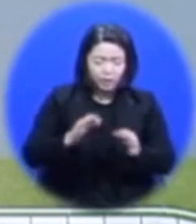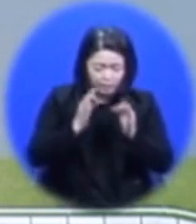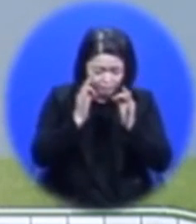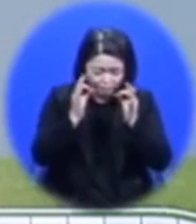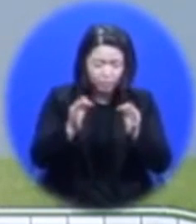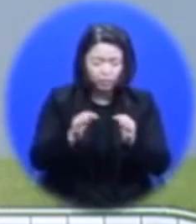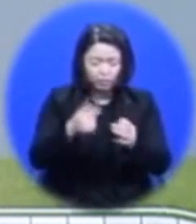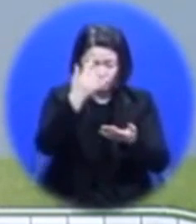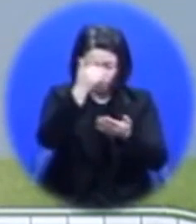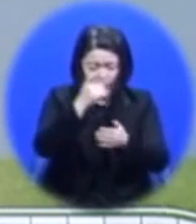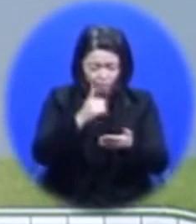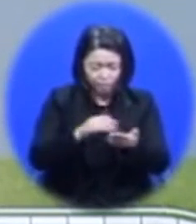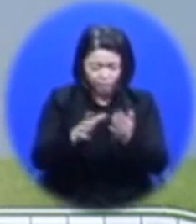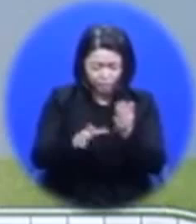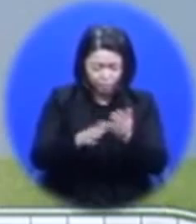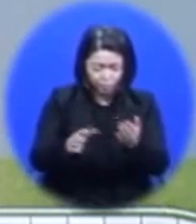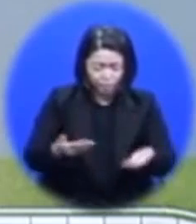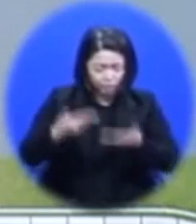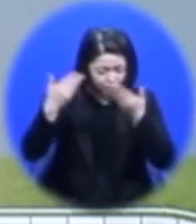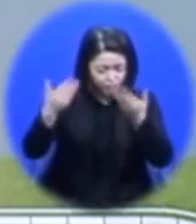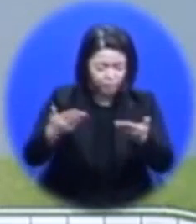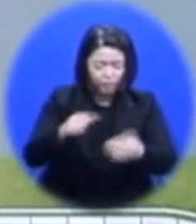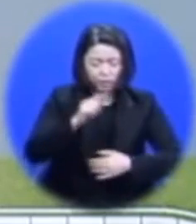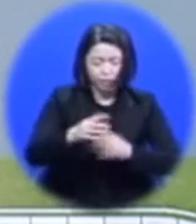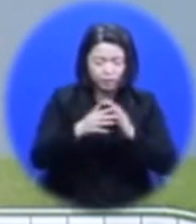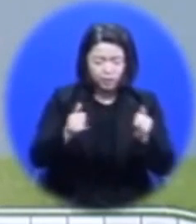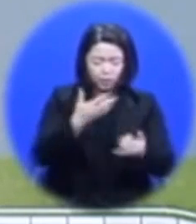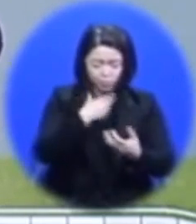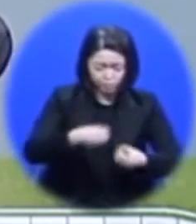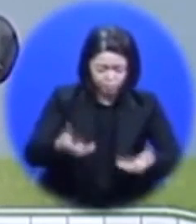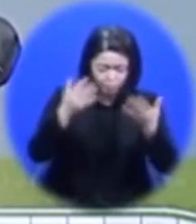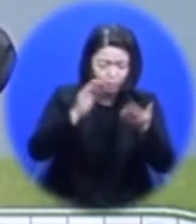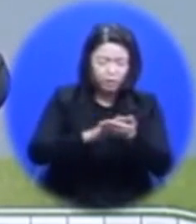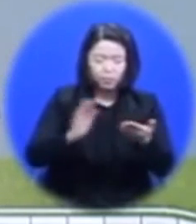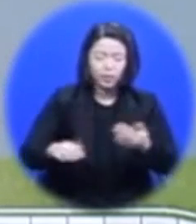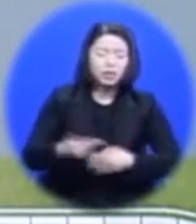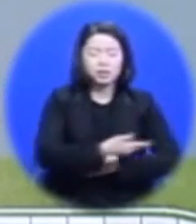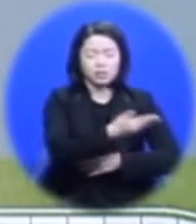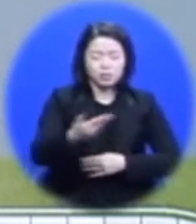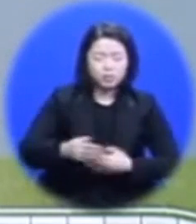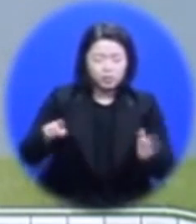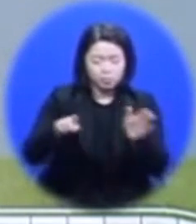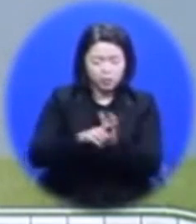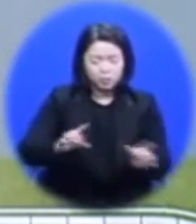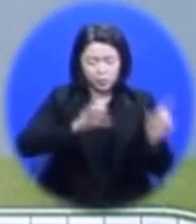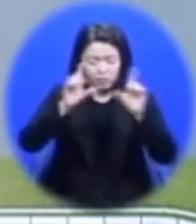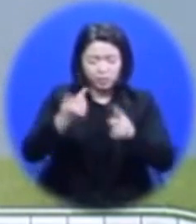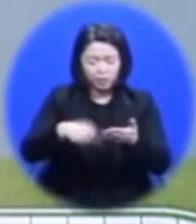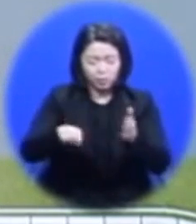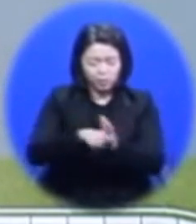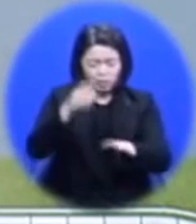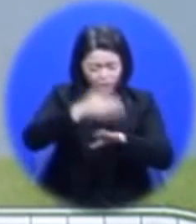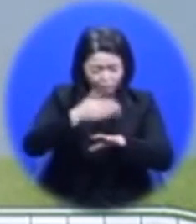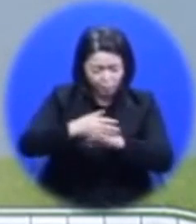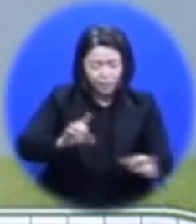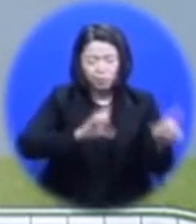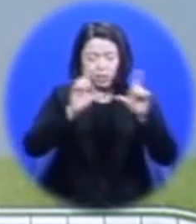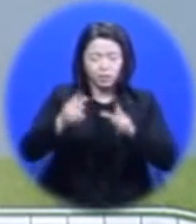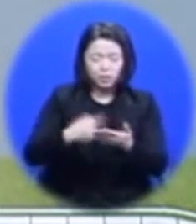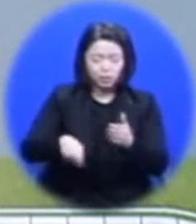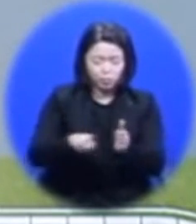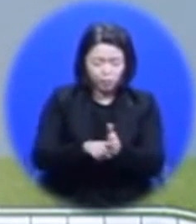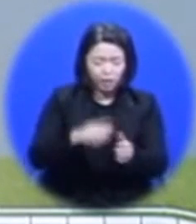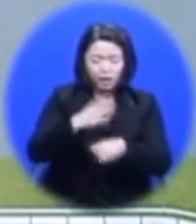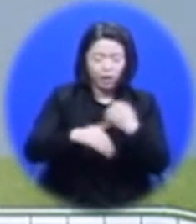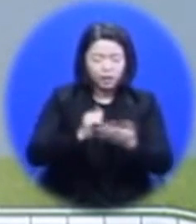정성스러운 예물을 준비하여 주님께 봉헌하는 이들을 축복합니다. 저들이 믿음으로 살려고, 감사하며 살려고,